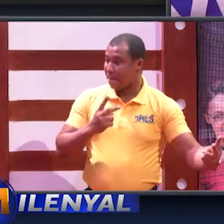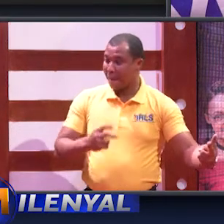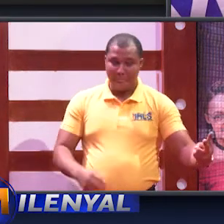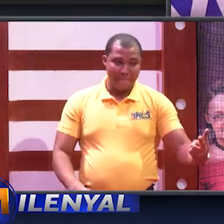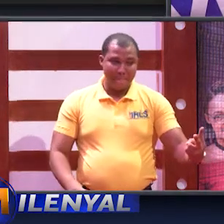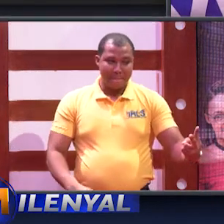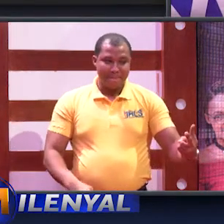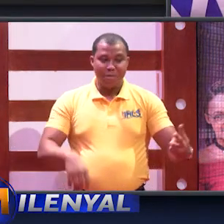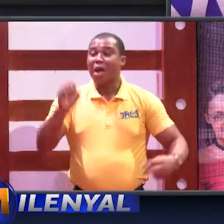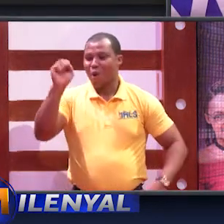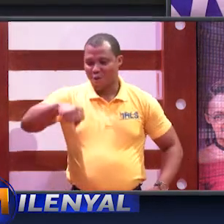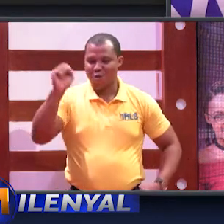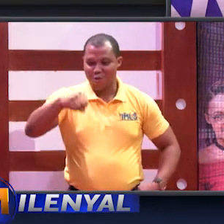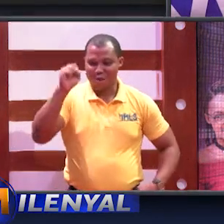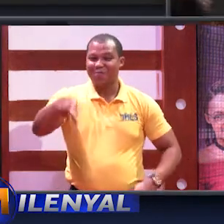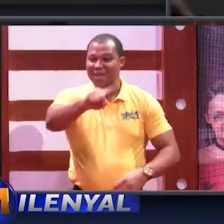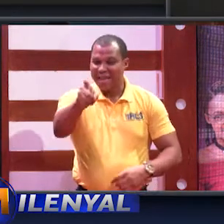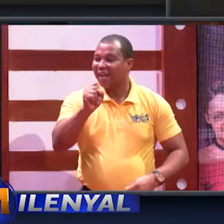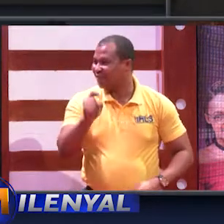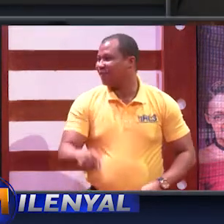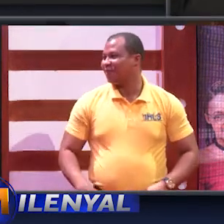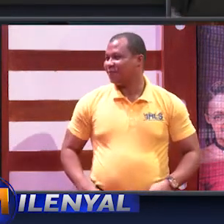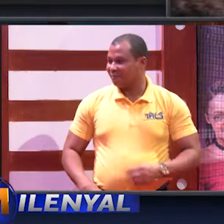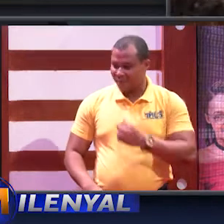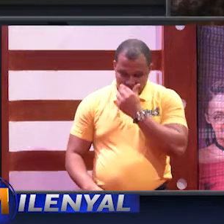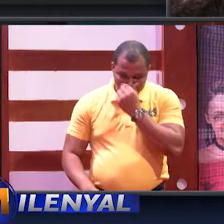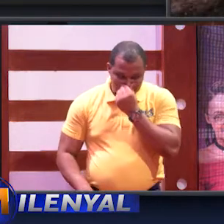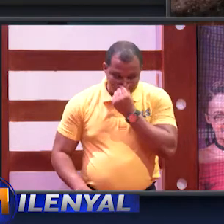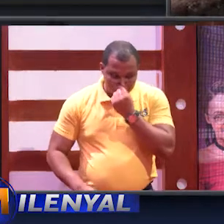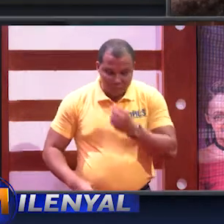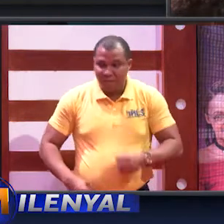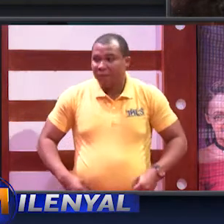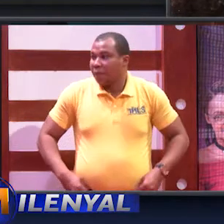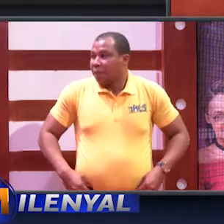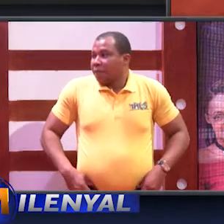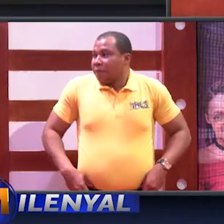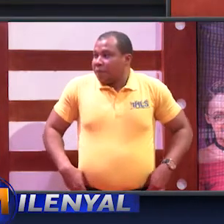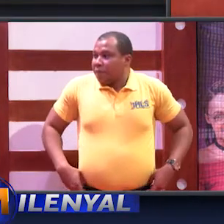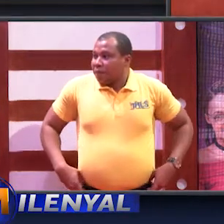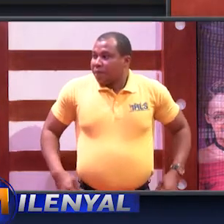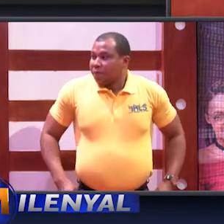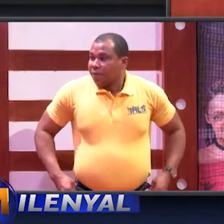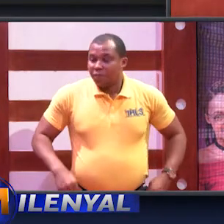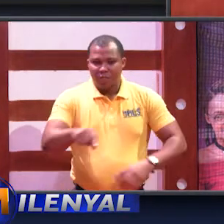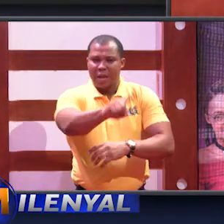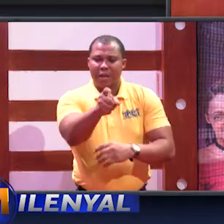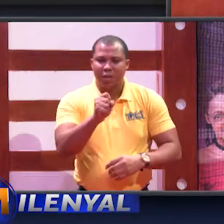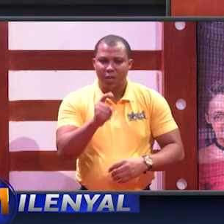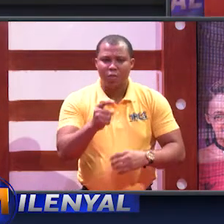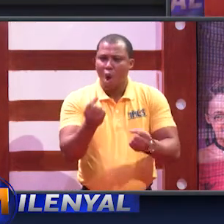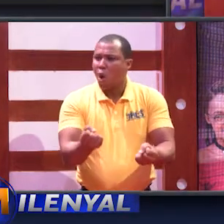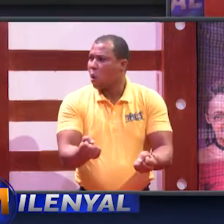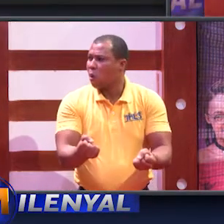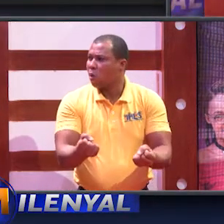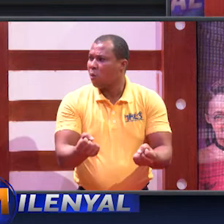oui. Oui, oui. Question. Oui. Vas-y. Question, m'dame, m'en connaît. Combien de temps